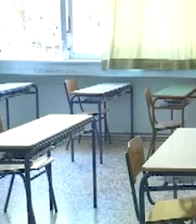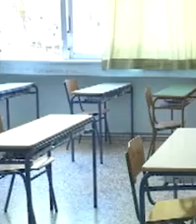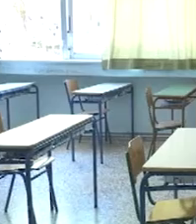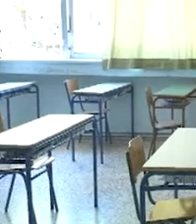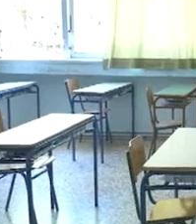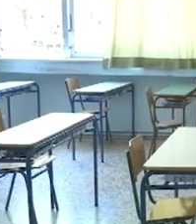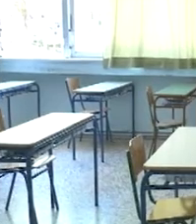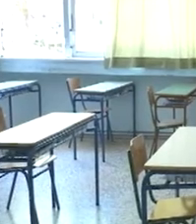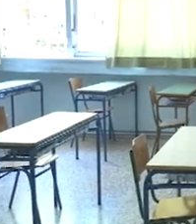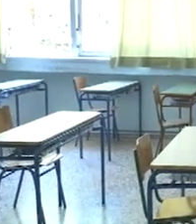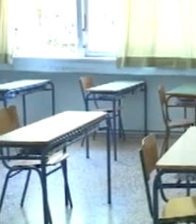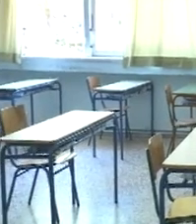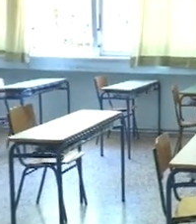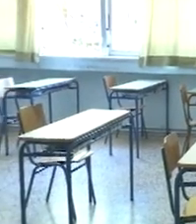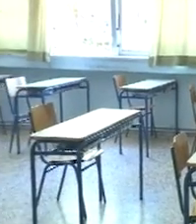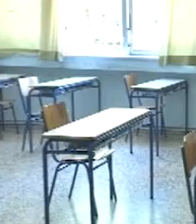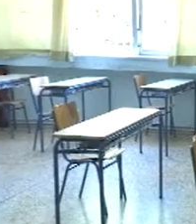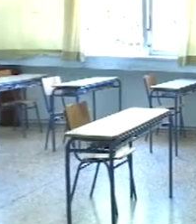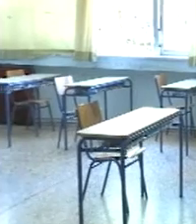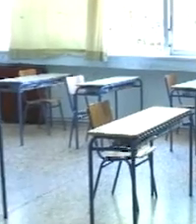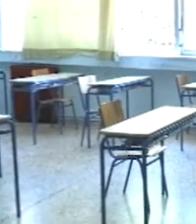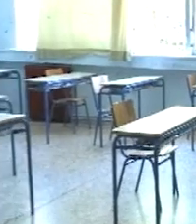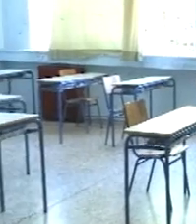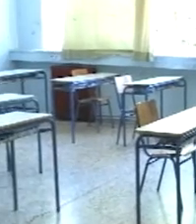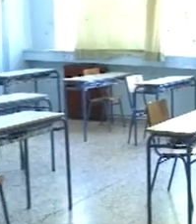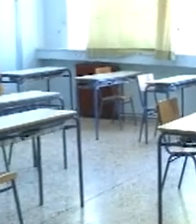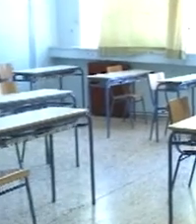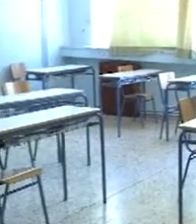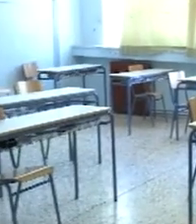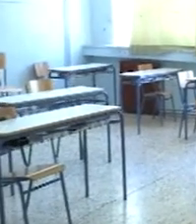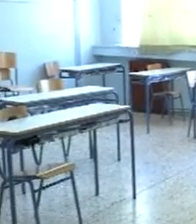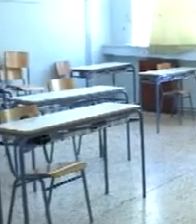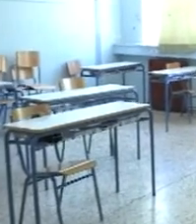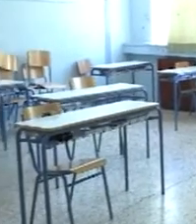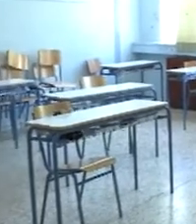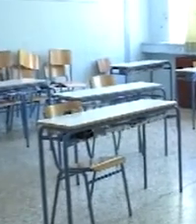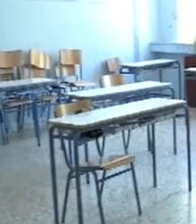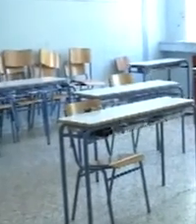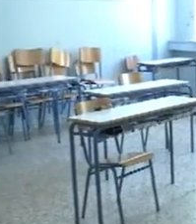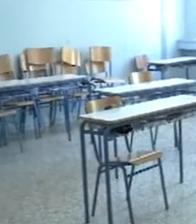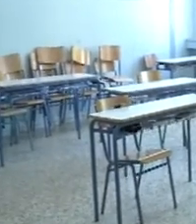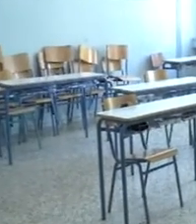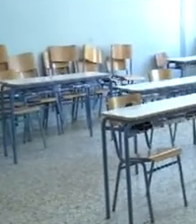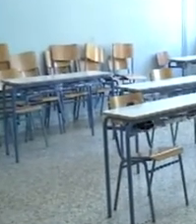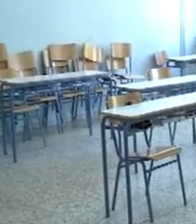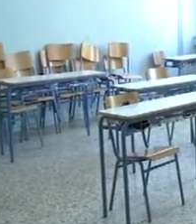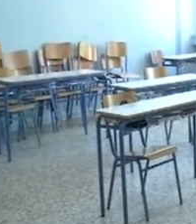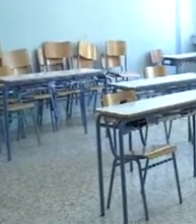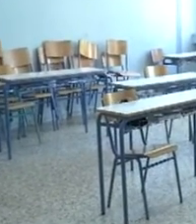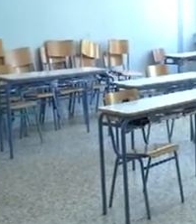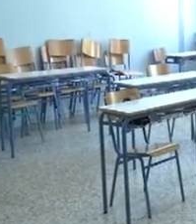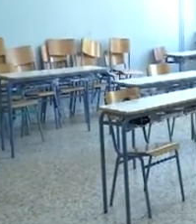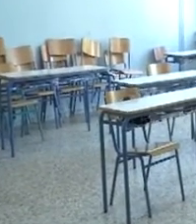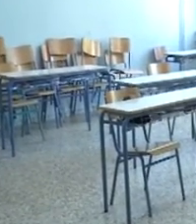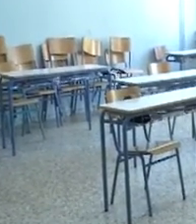κόπο. Ακολούθως η κυρία Παπαβαγγέλου εξήγησε γιατί δόθηκε το πράσινο φως για την επαναλειτουργία από την ερχόμενη Δευτέρα της πρωτοβάθμιας εκπαίδευσης